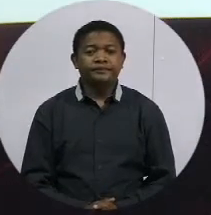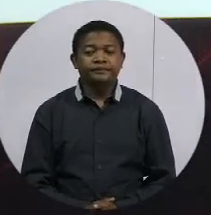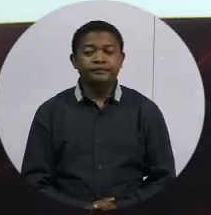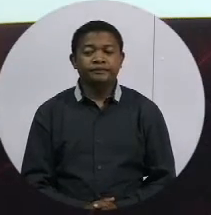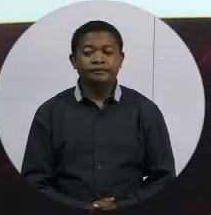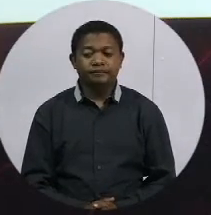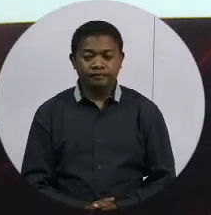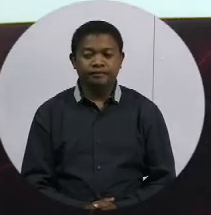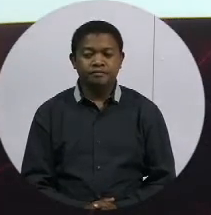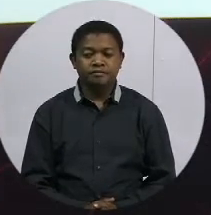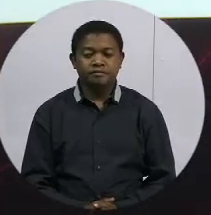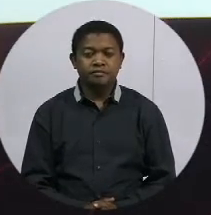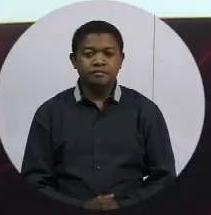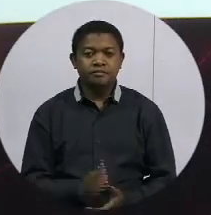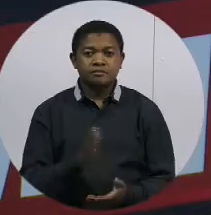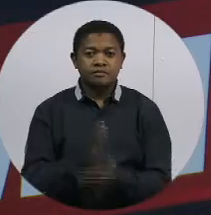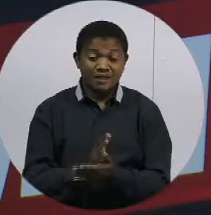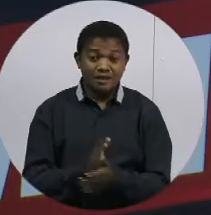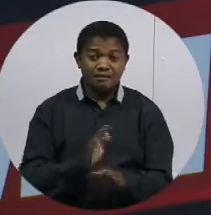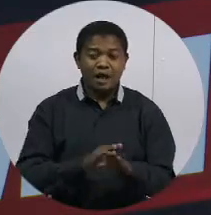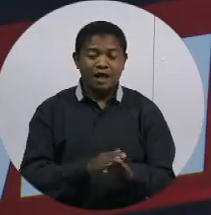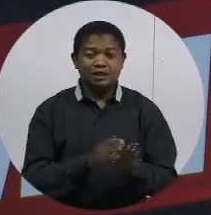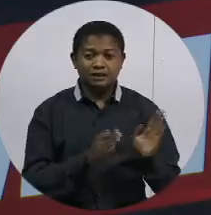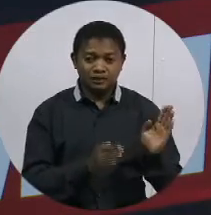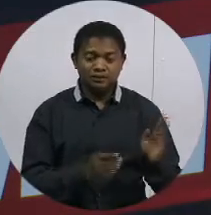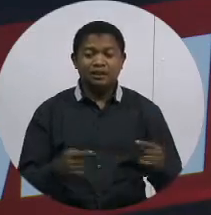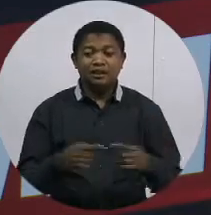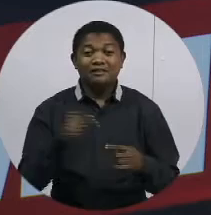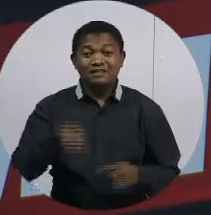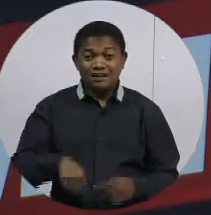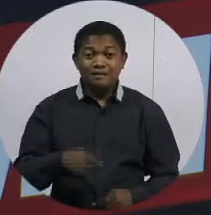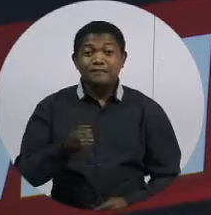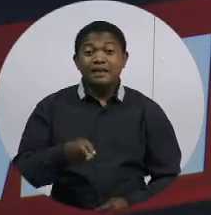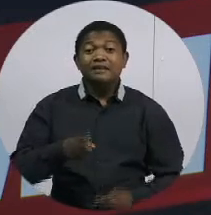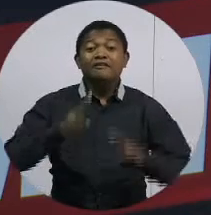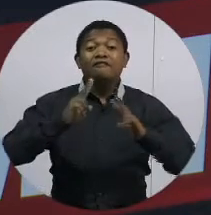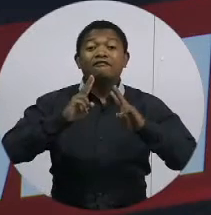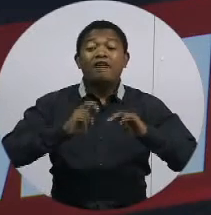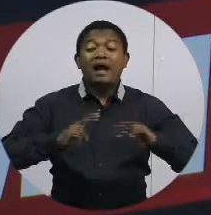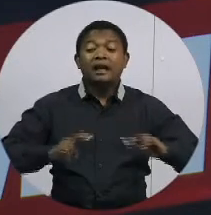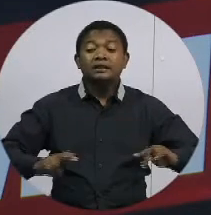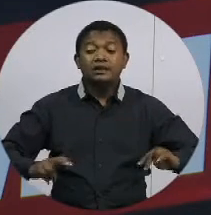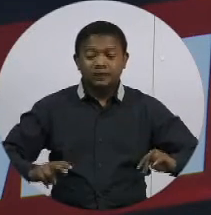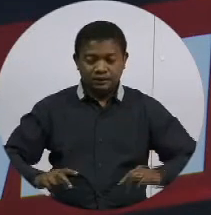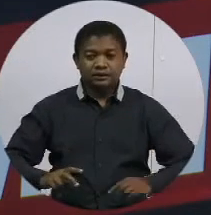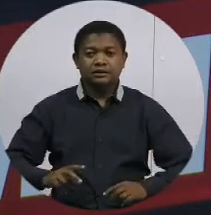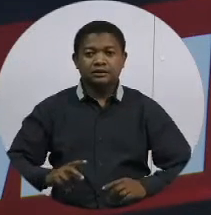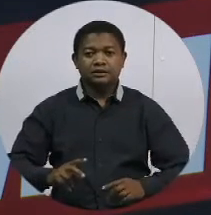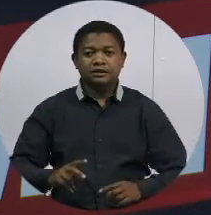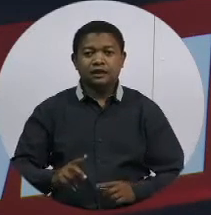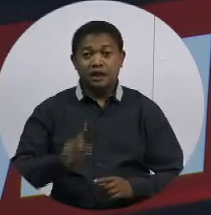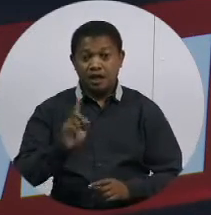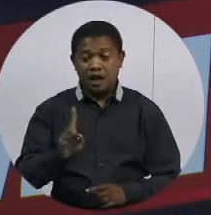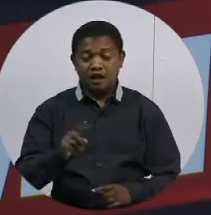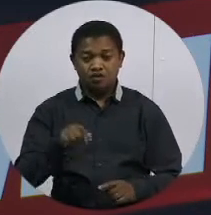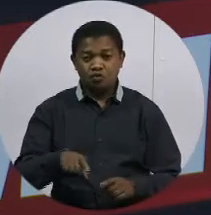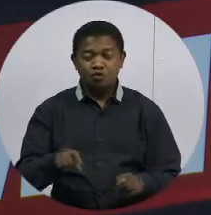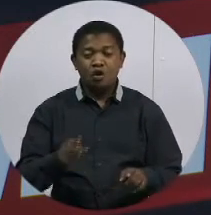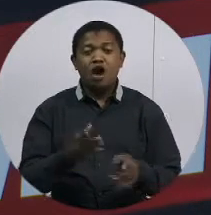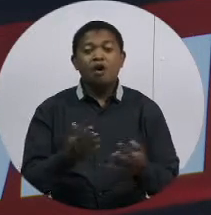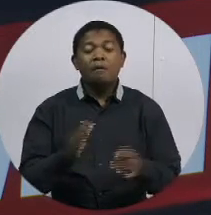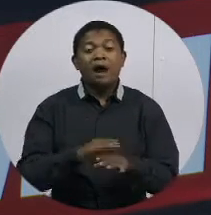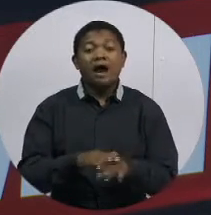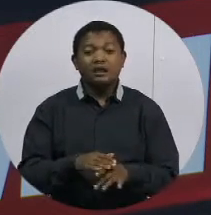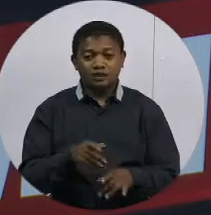Raha zay ny amin'iny dia andeha ho arahantsika atao anatin'ity fanadiadiana manaraka ity indray kosa ny fanarahan'ireo olona ireo fepetra narana amin'ireo